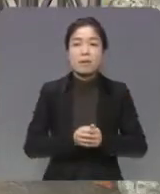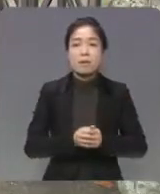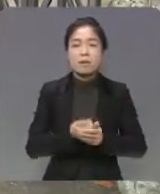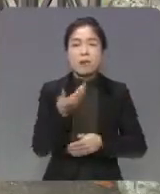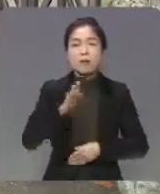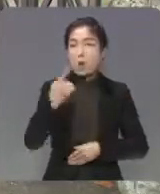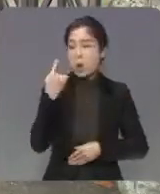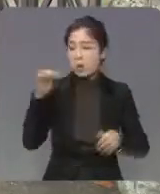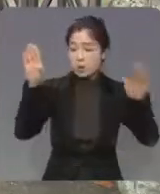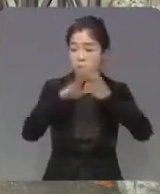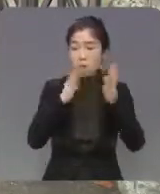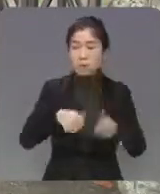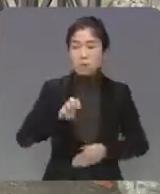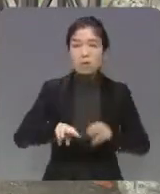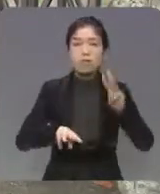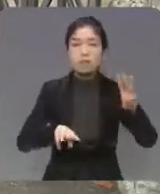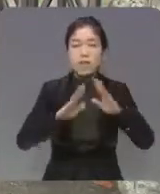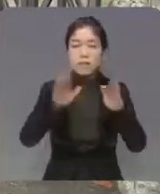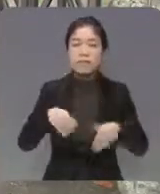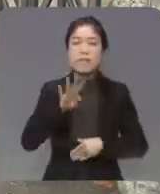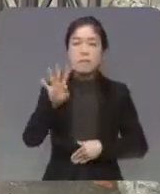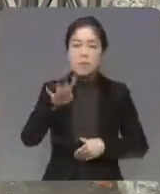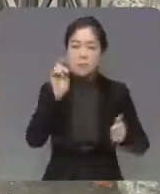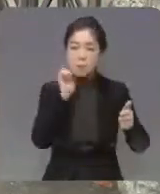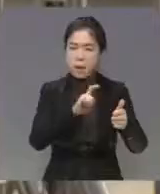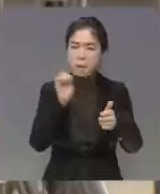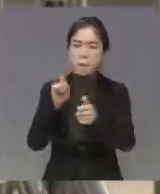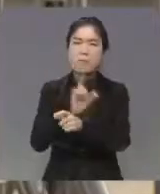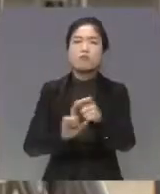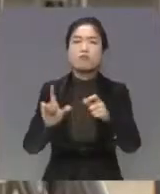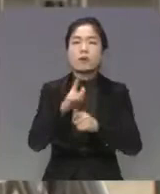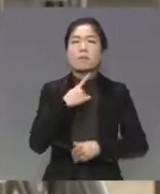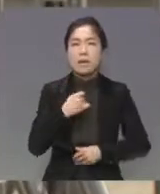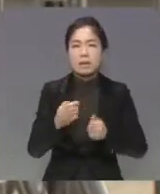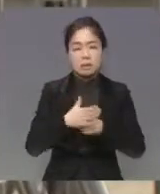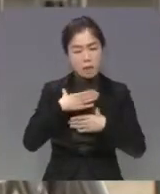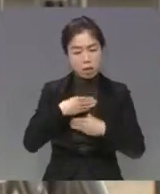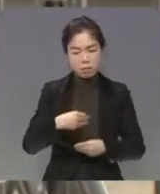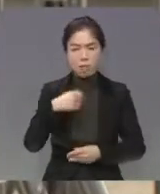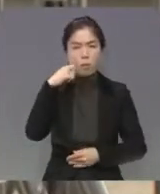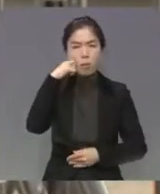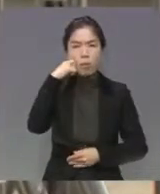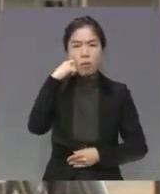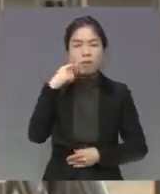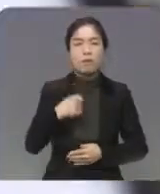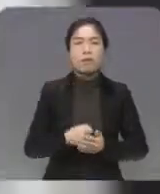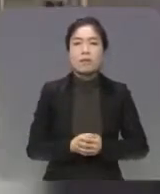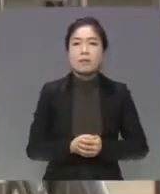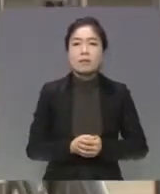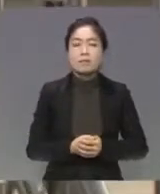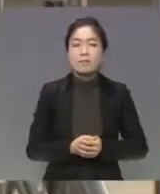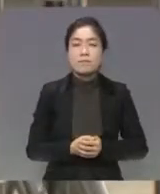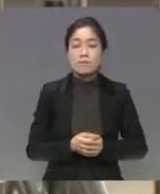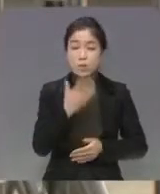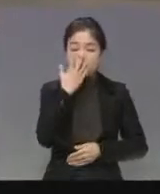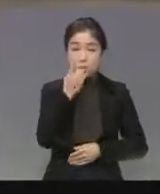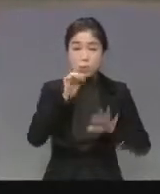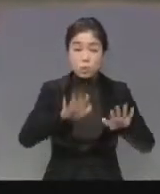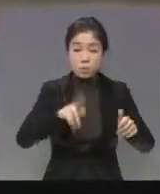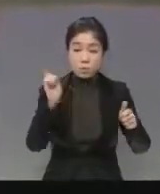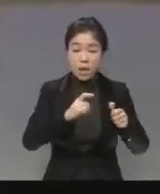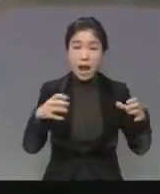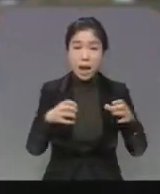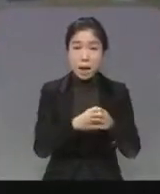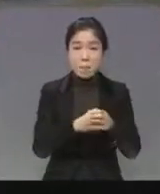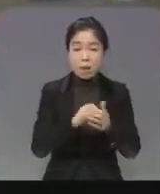하지만 어제 도감 사이에 광주 3명 전남 4명의 확 친자가 추가로 나온 만큼 안심하게 는 일은 상황입니다 순천 될 경우 오늘 확진 자 를